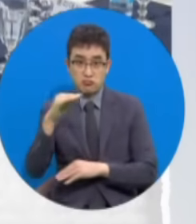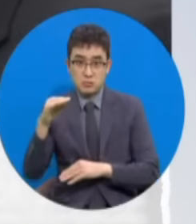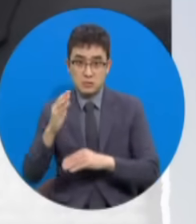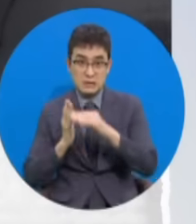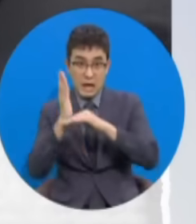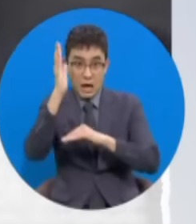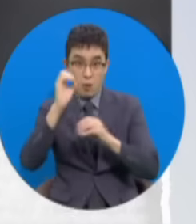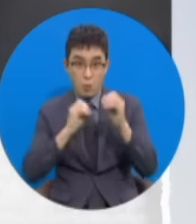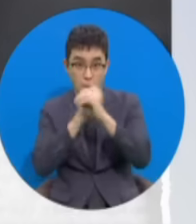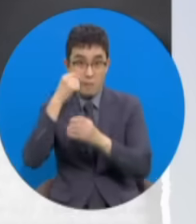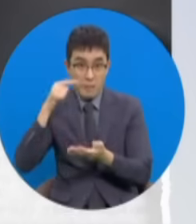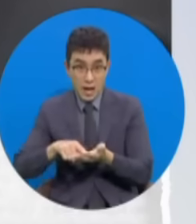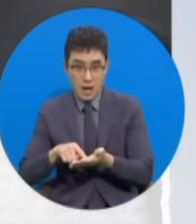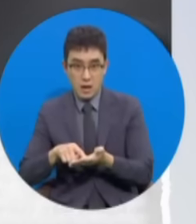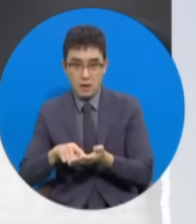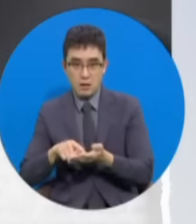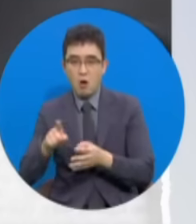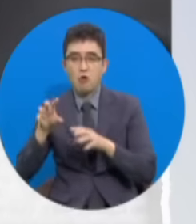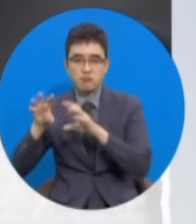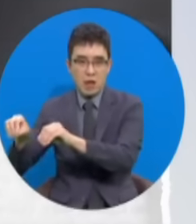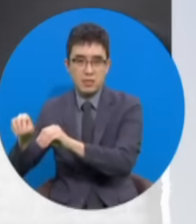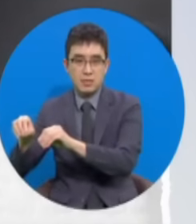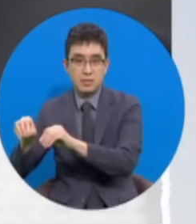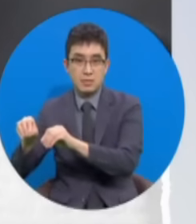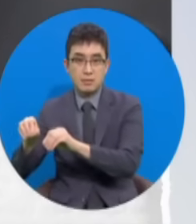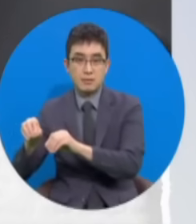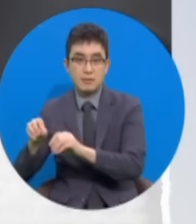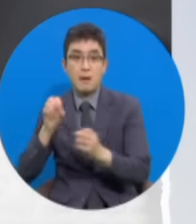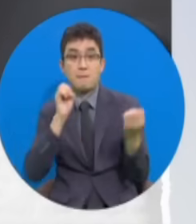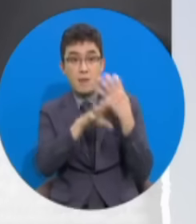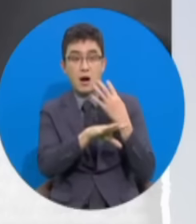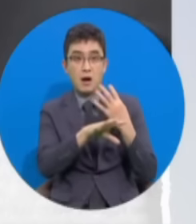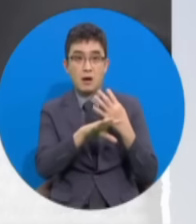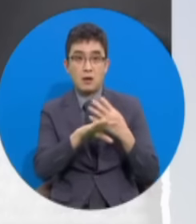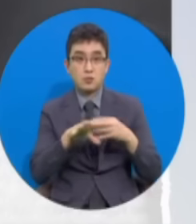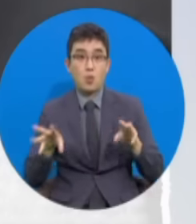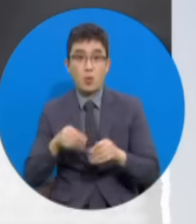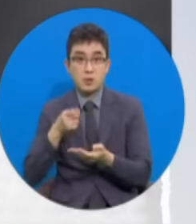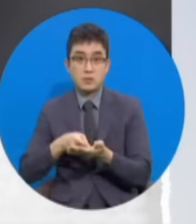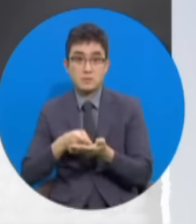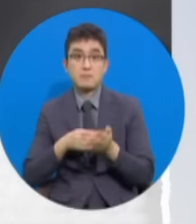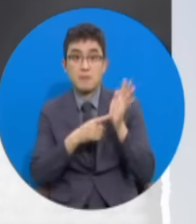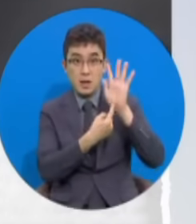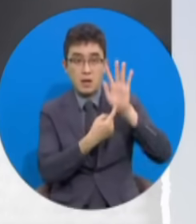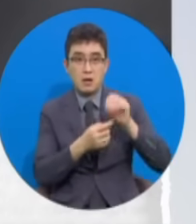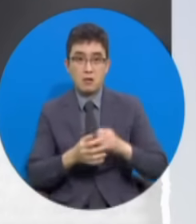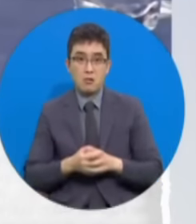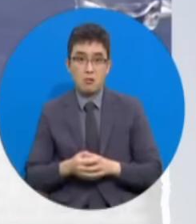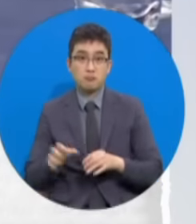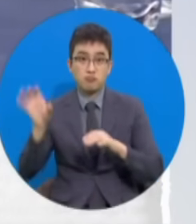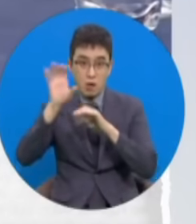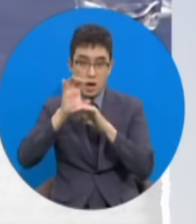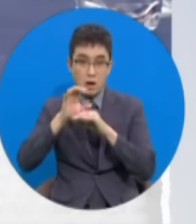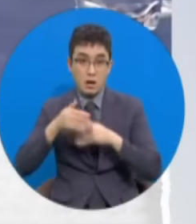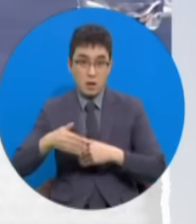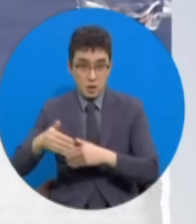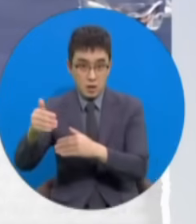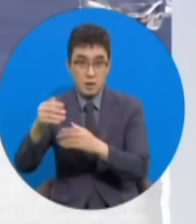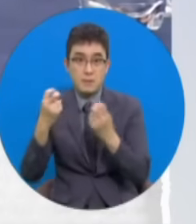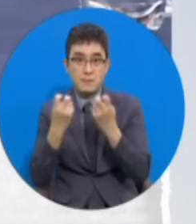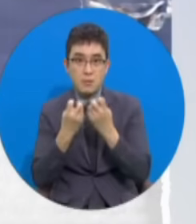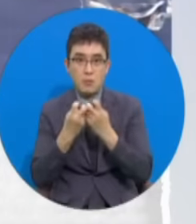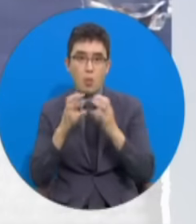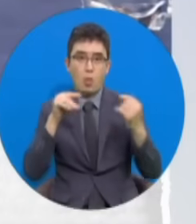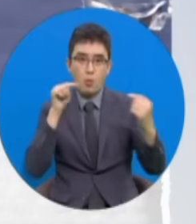되면 이것에 대해서 방출을 중단하겠다는 화답을 기시다 총리도 같이 가졌고 나머지 추가적인 후속 조치에 대해서는 이제